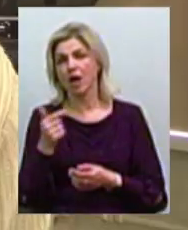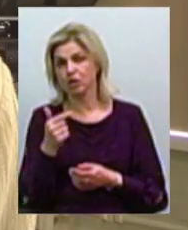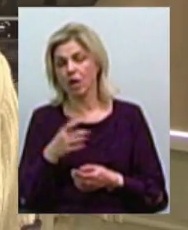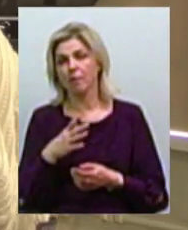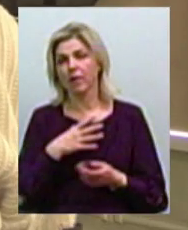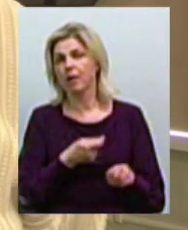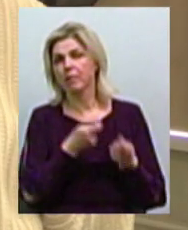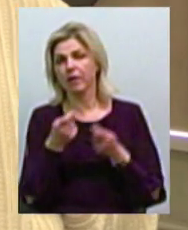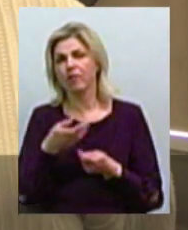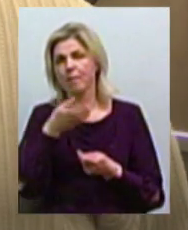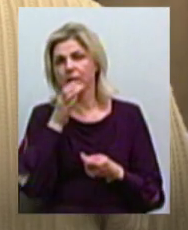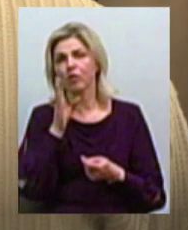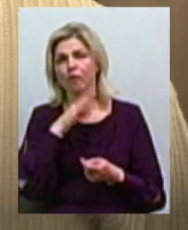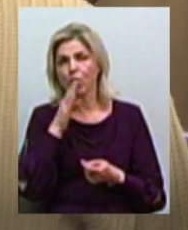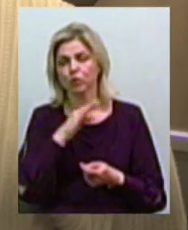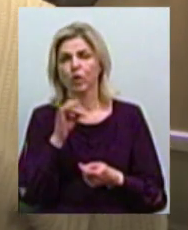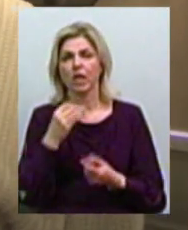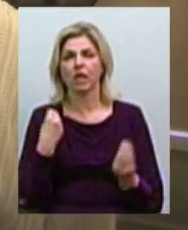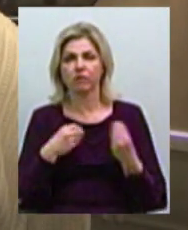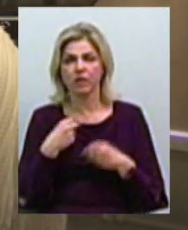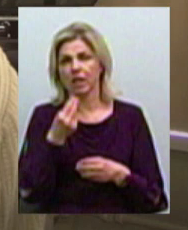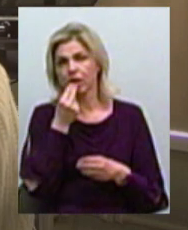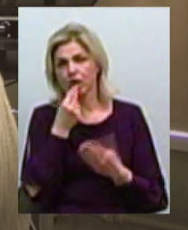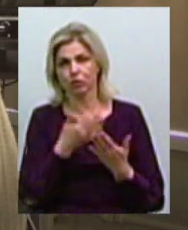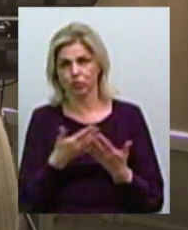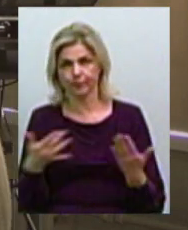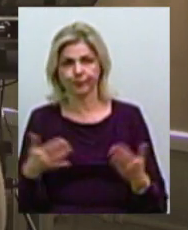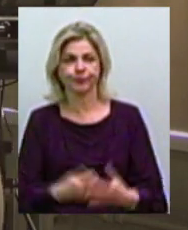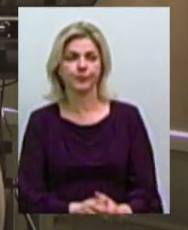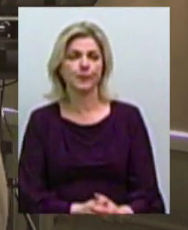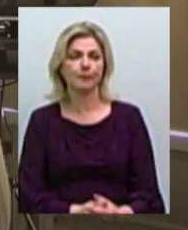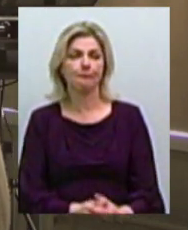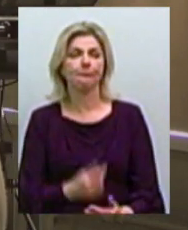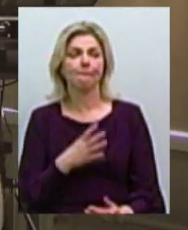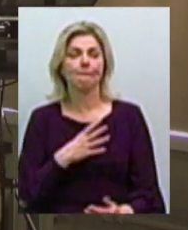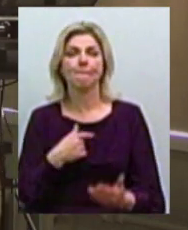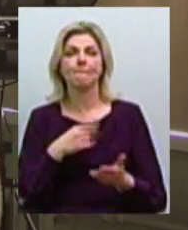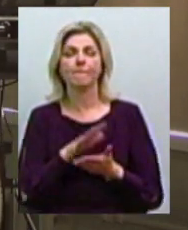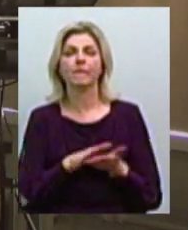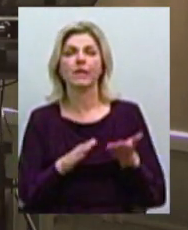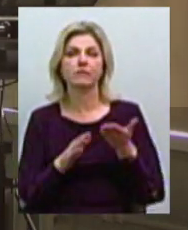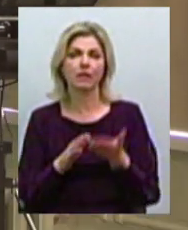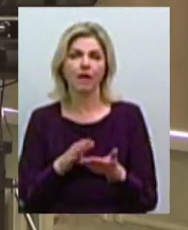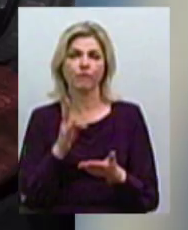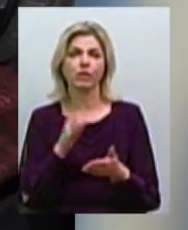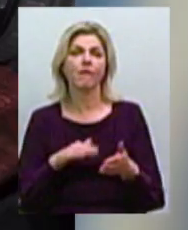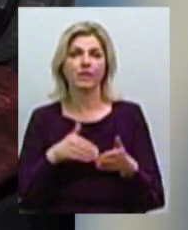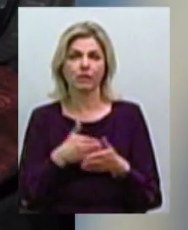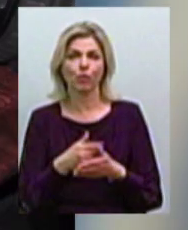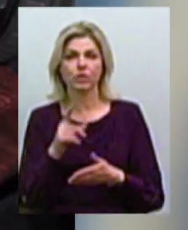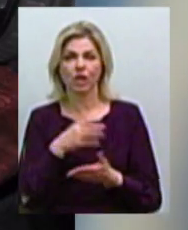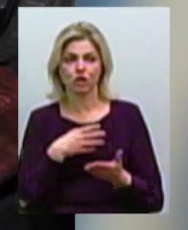воду. Були такі рази, ми писали з Дмитром Тьосовим заяву на відпустку за свій